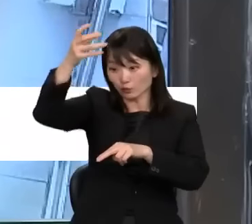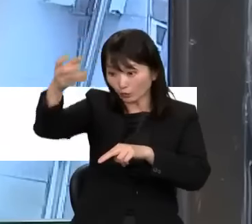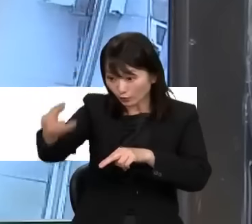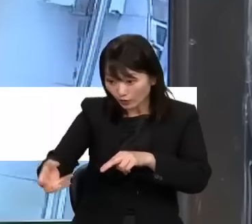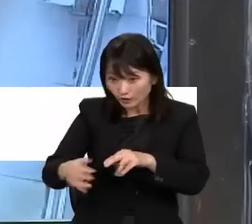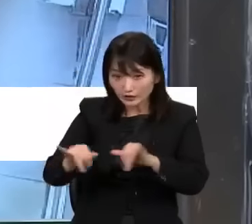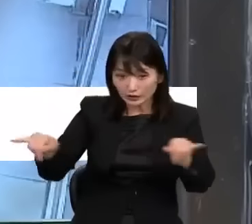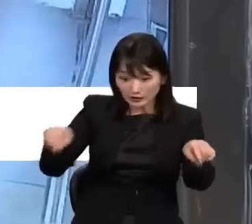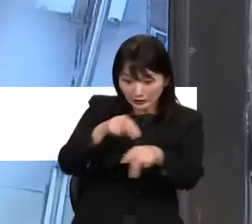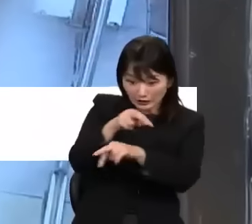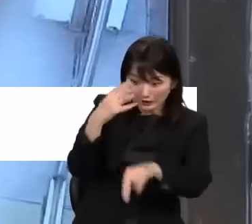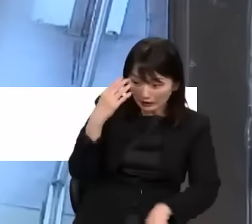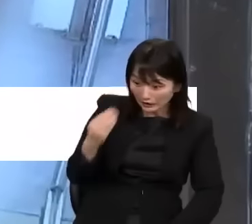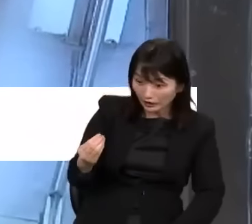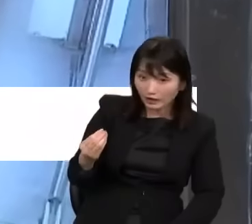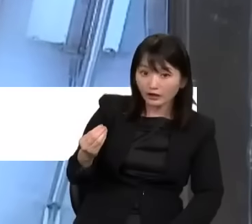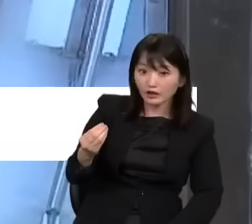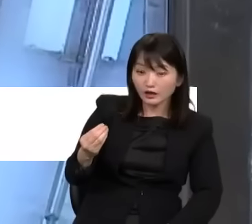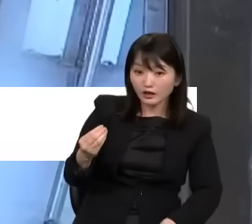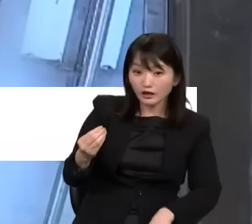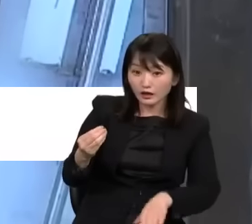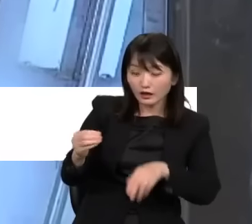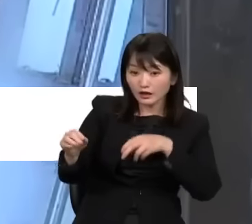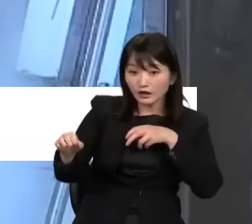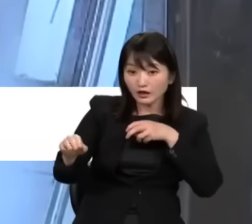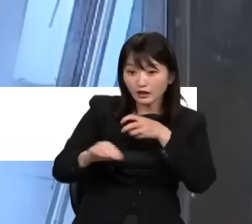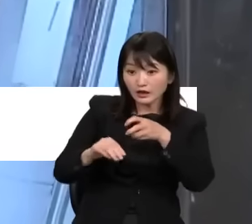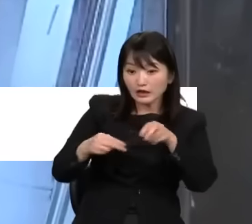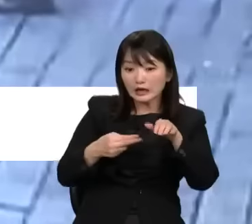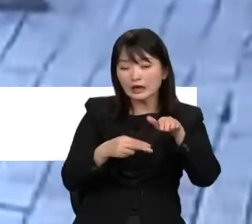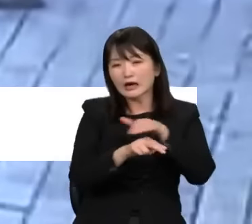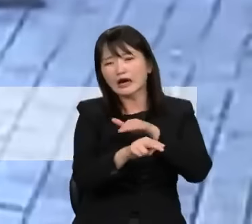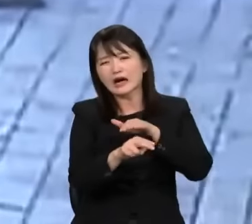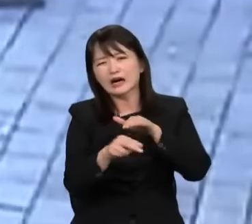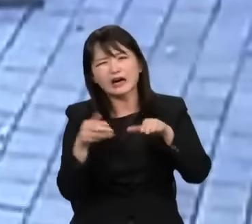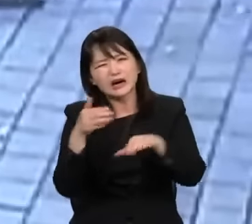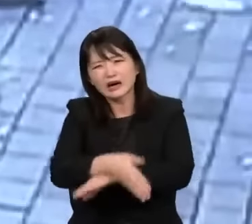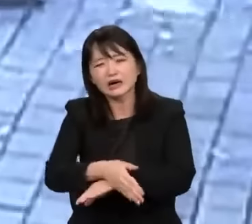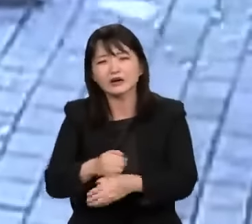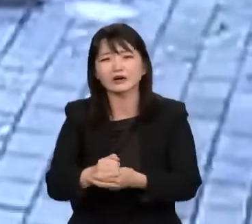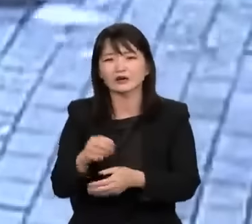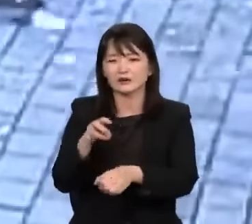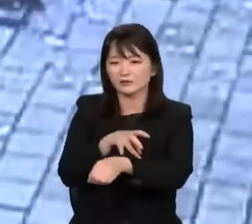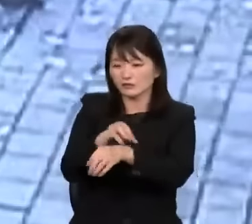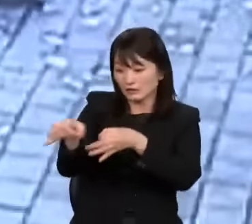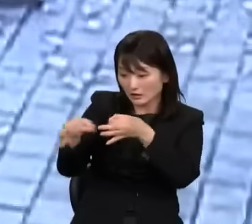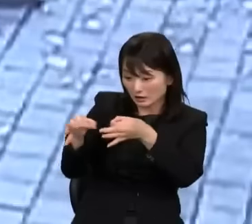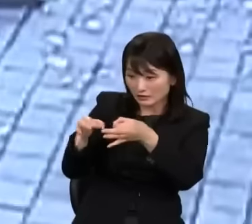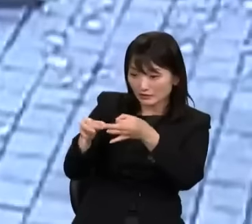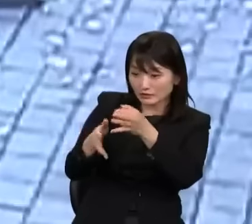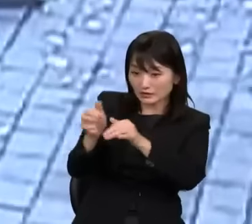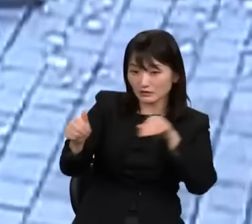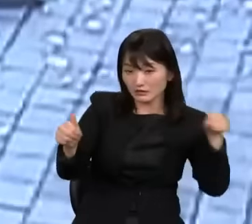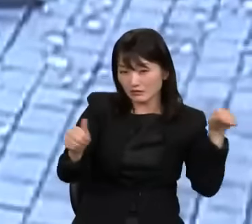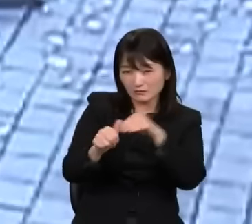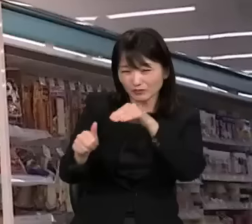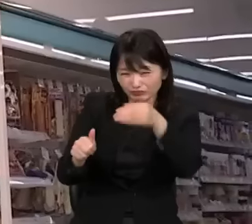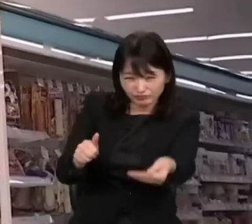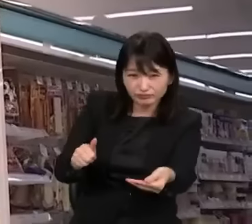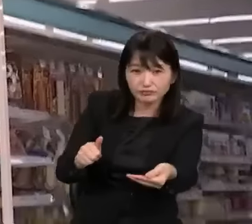인도 위에서 이 모습을 본 시민이 차를 피해보려 했지만 이미 늦었습니다. 편의점과 시민을 들이받은 차는 그대로